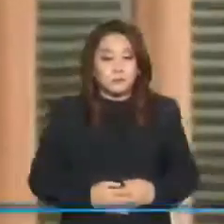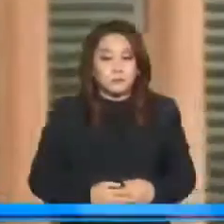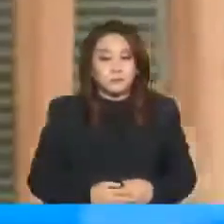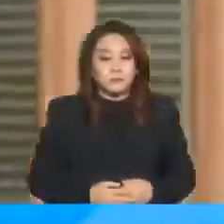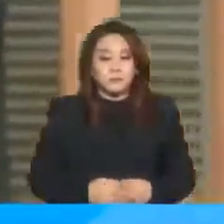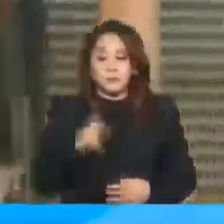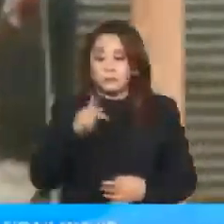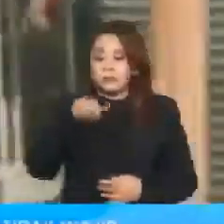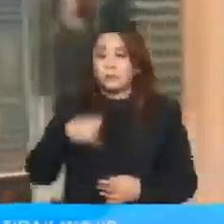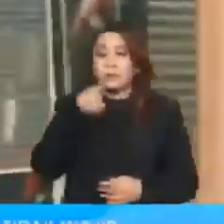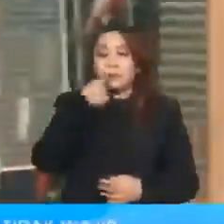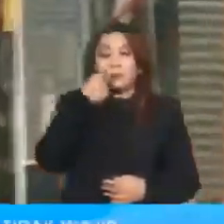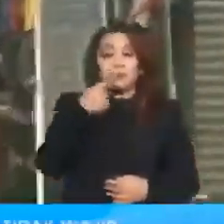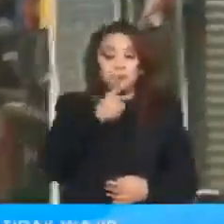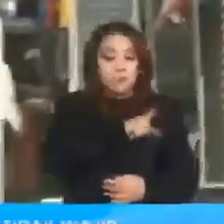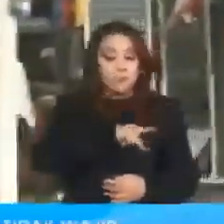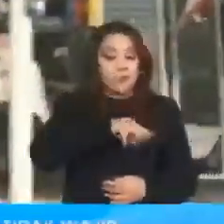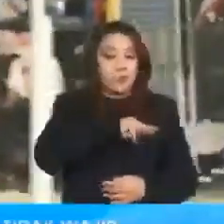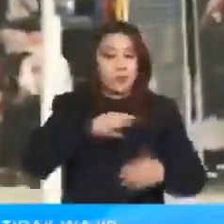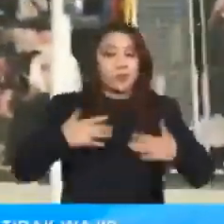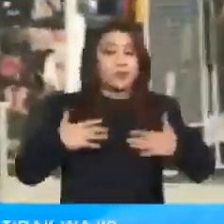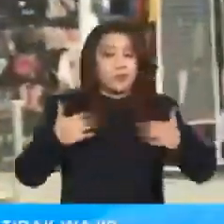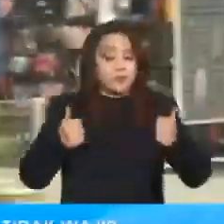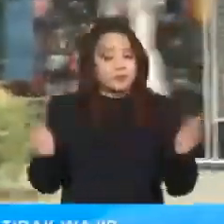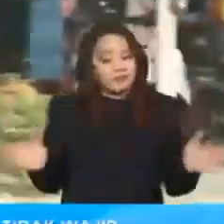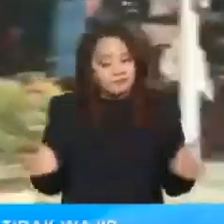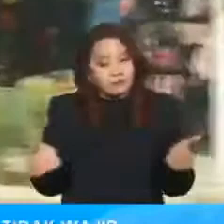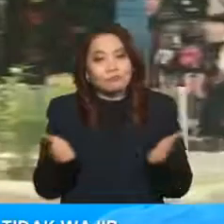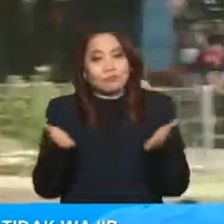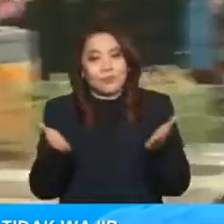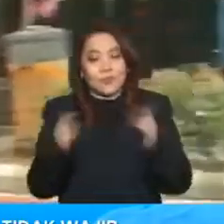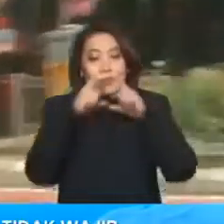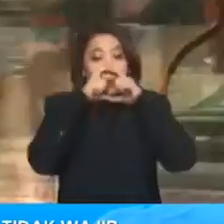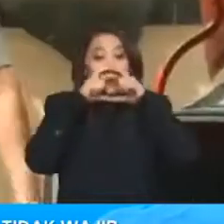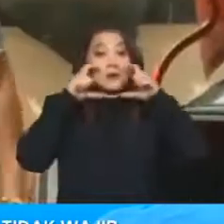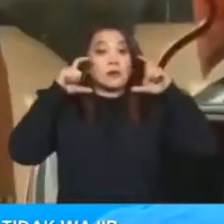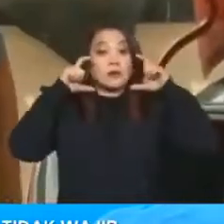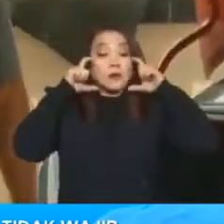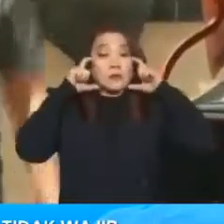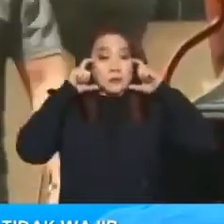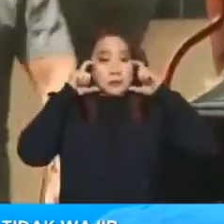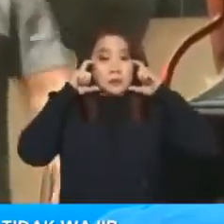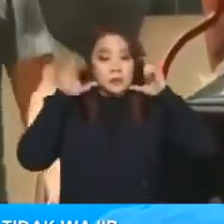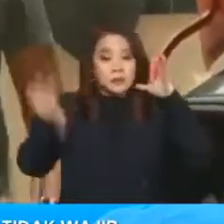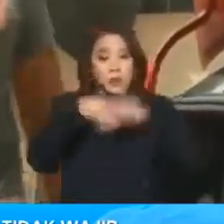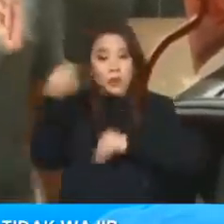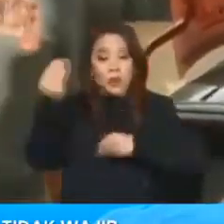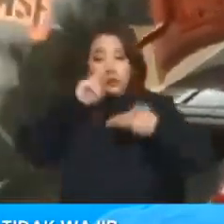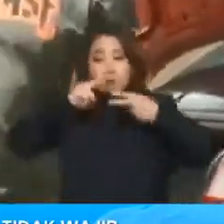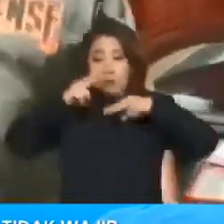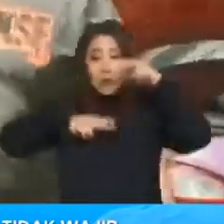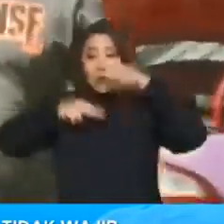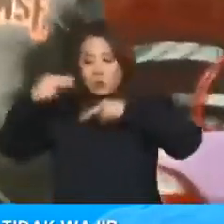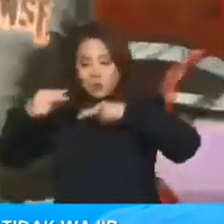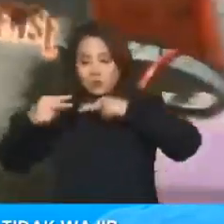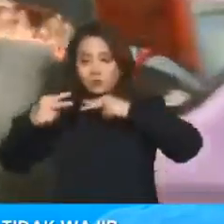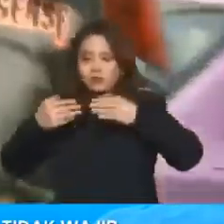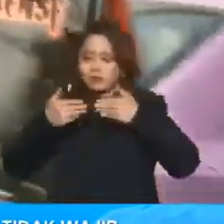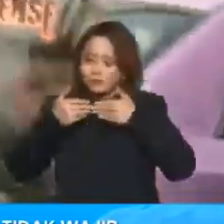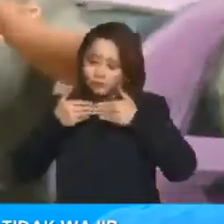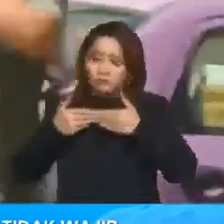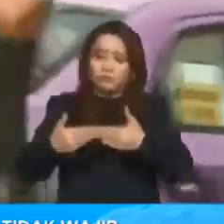KMI berkata Kementerian Kesehatan menggalakkan agak pemakaian trik muka diluar bangunan terus